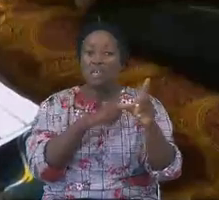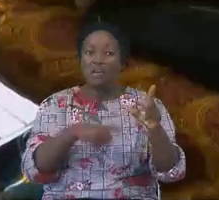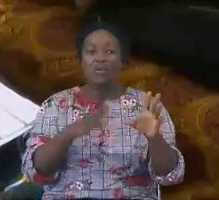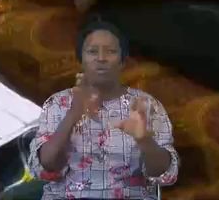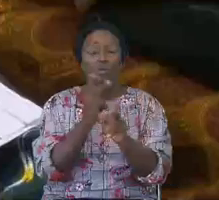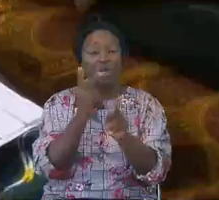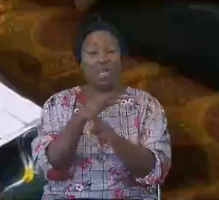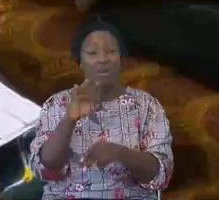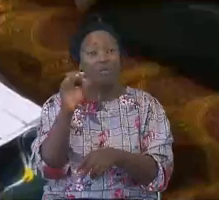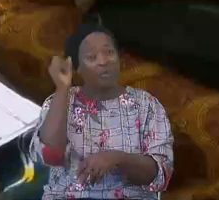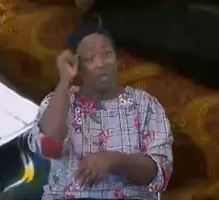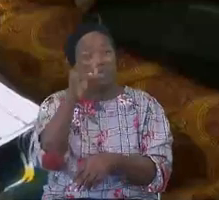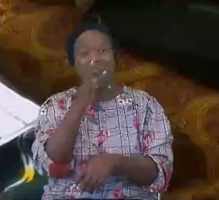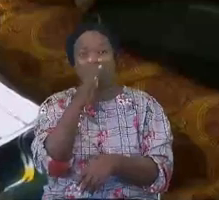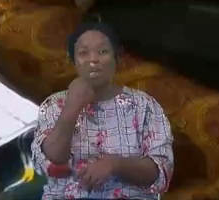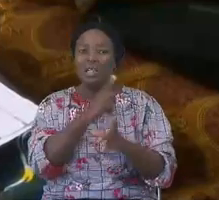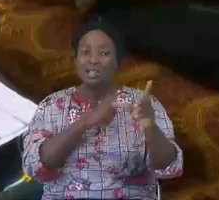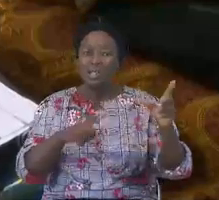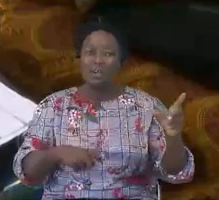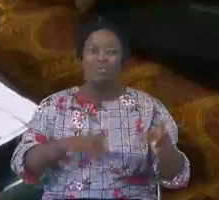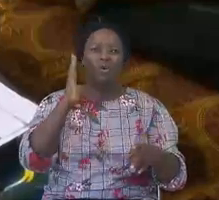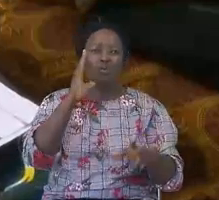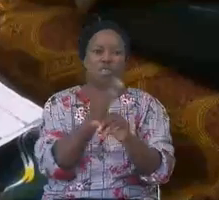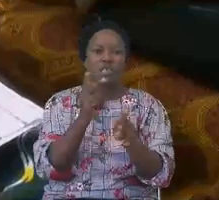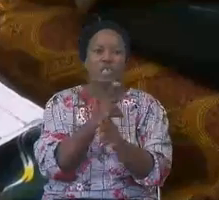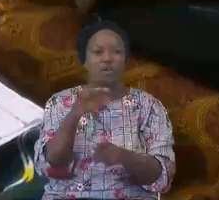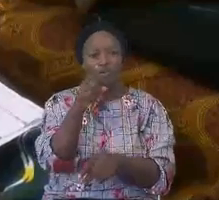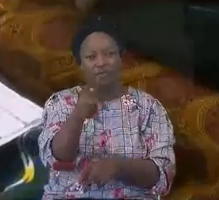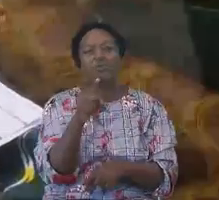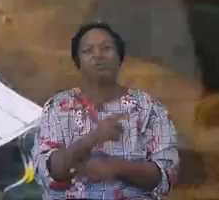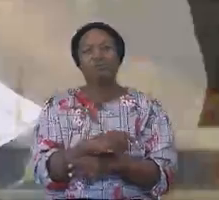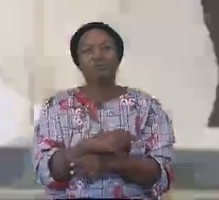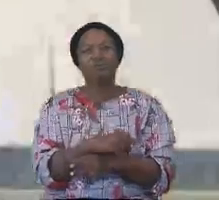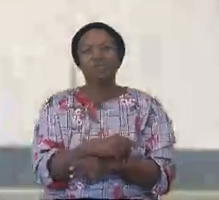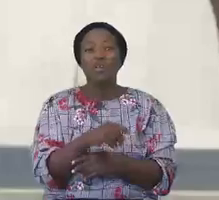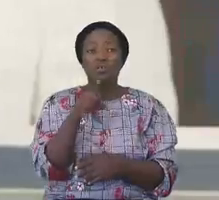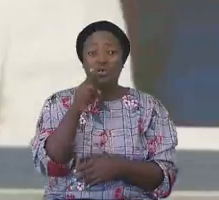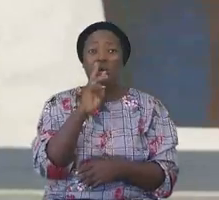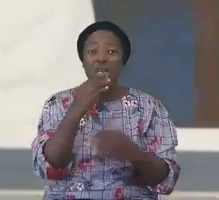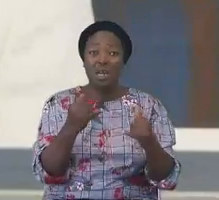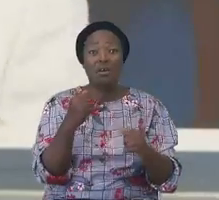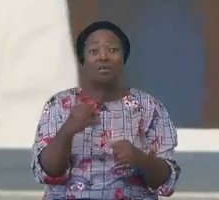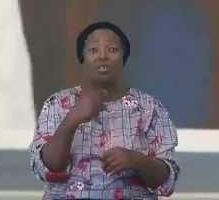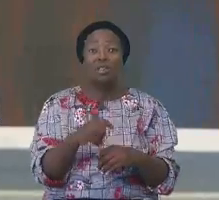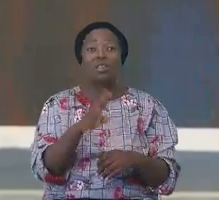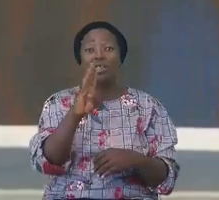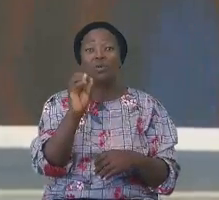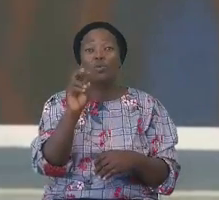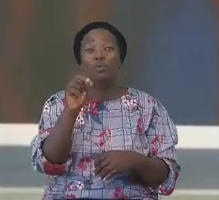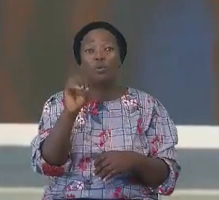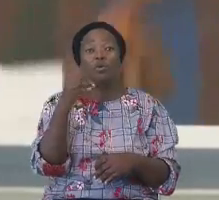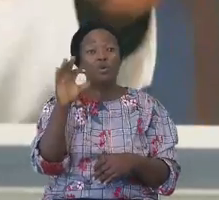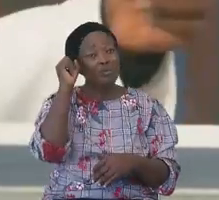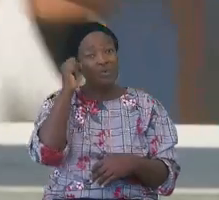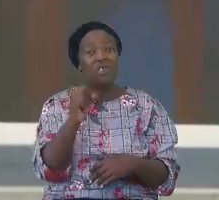Le réconfort pour les attrister. Et le Seigneur a pris soin de sa mère. Le Seigneur prendra soin de